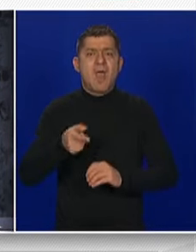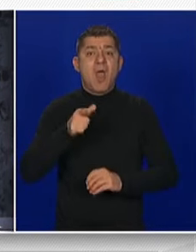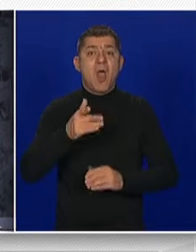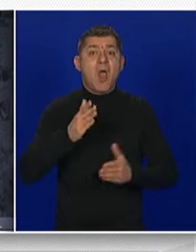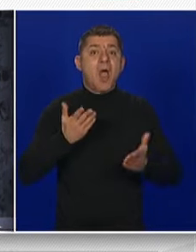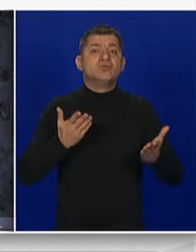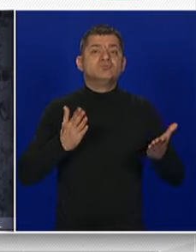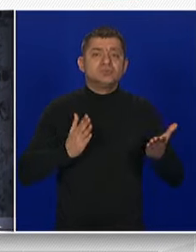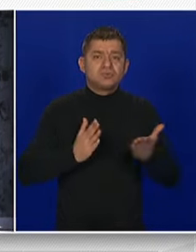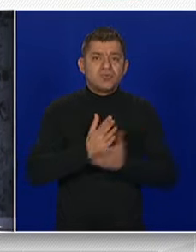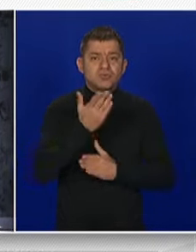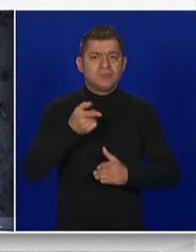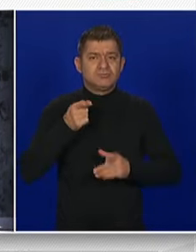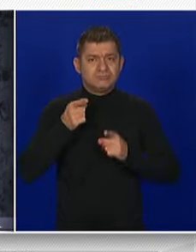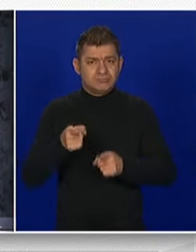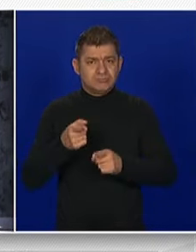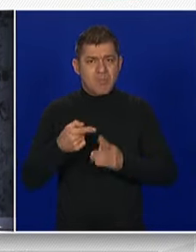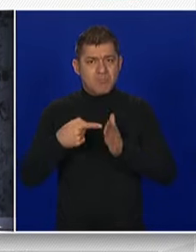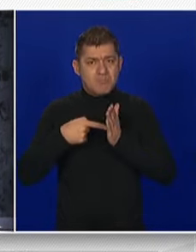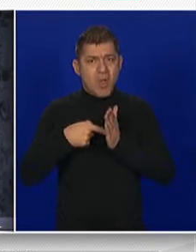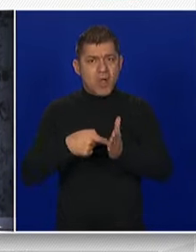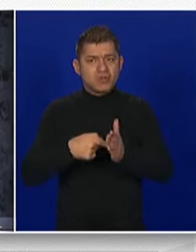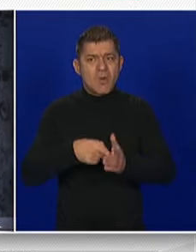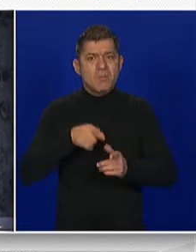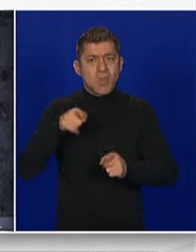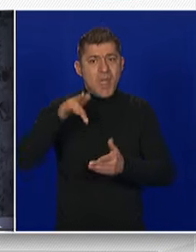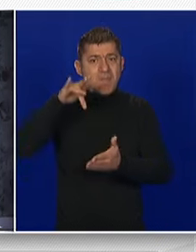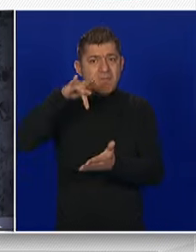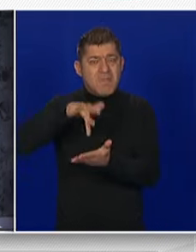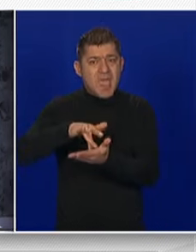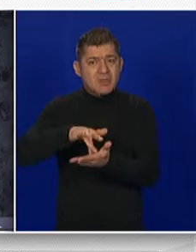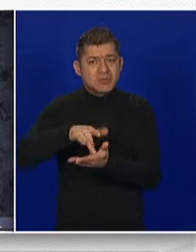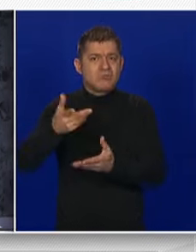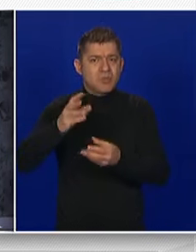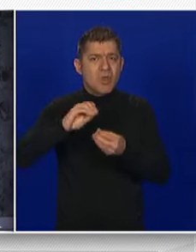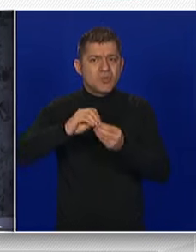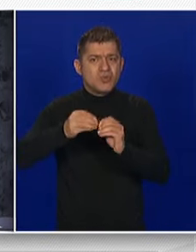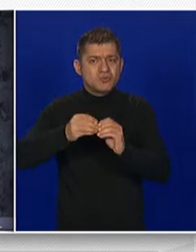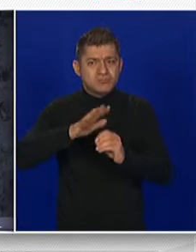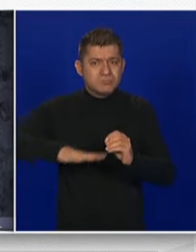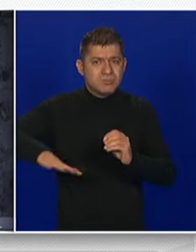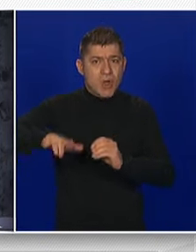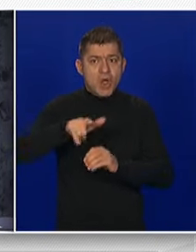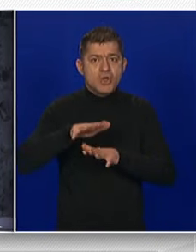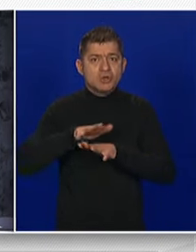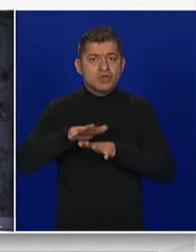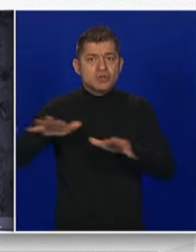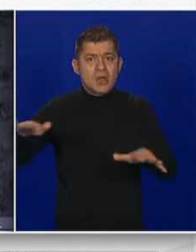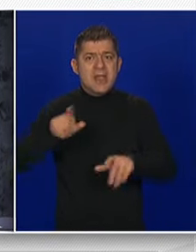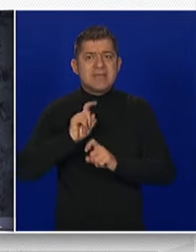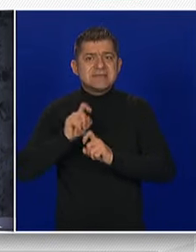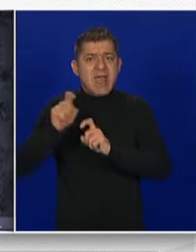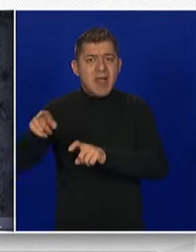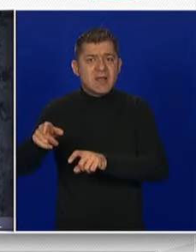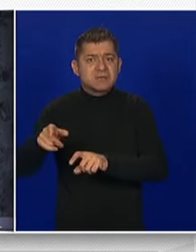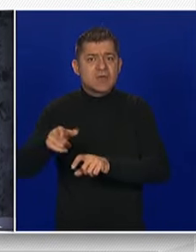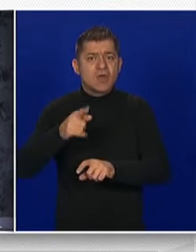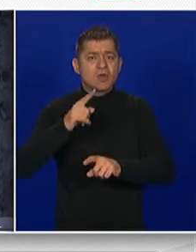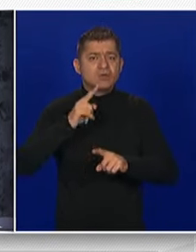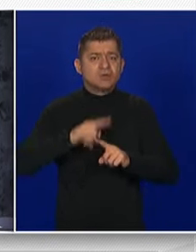se pokaže da je to mjesto u kojem se širi zaraza s obzirom na cijeli